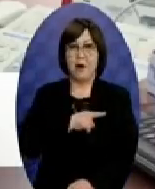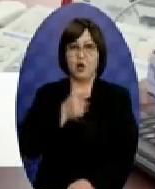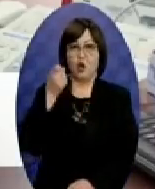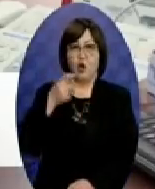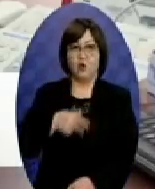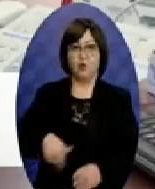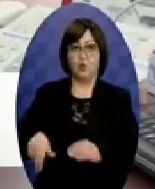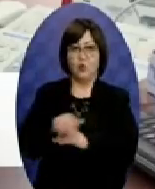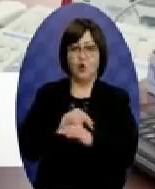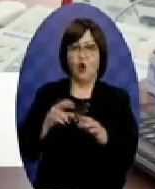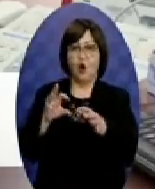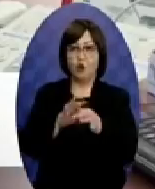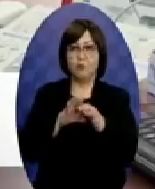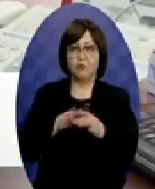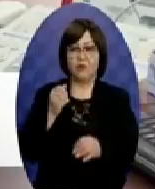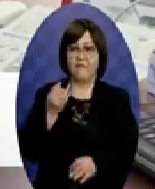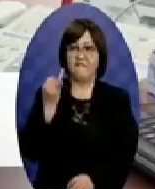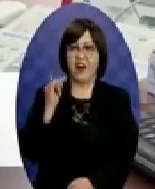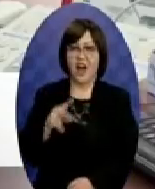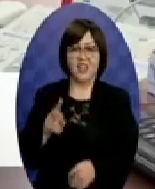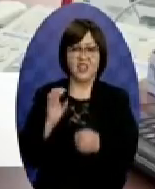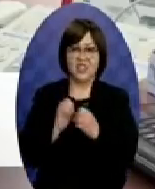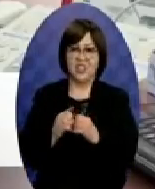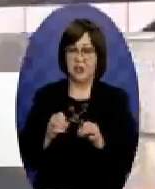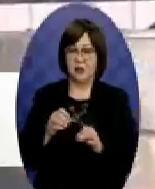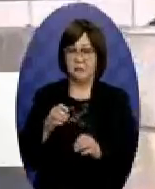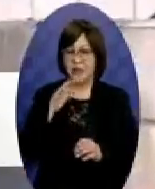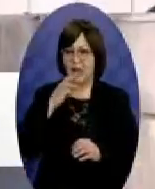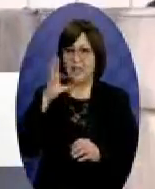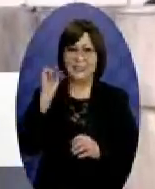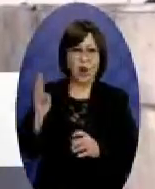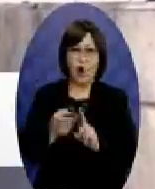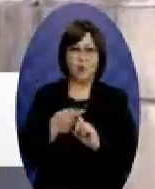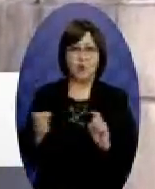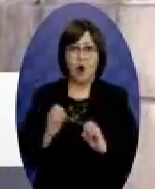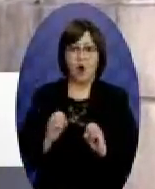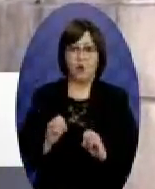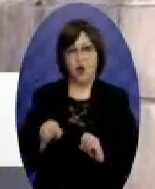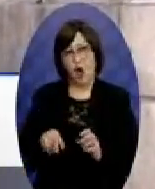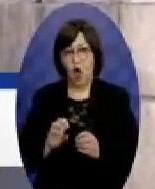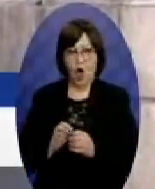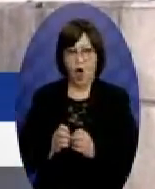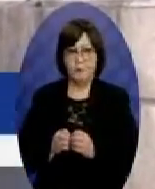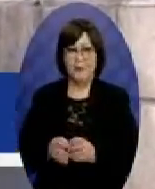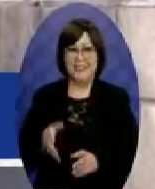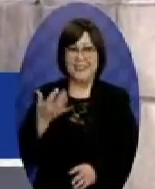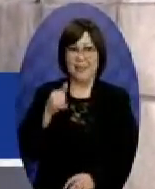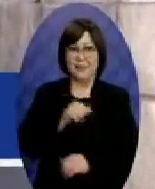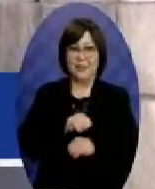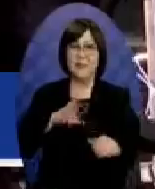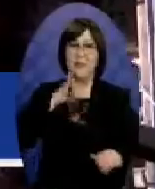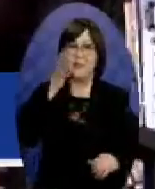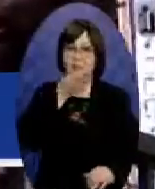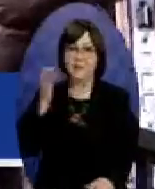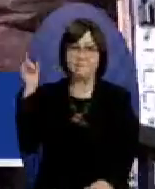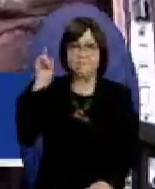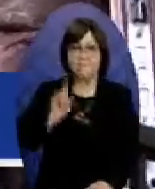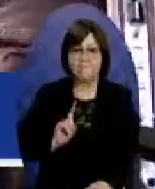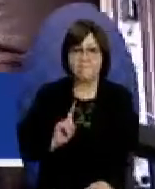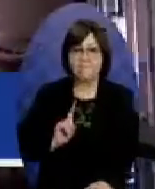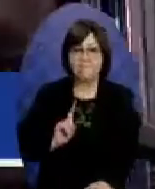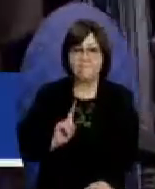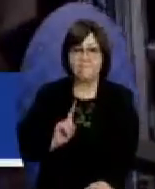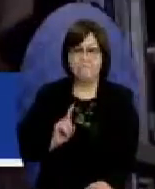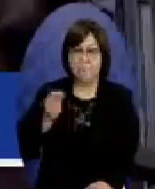албалтын файлууд албартуудаа хийгдэж насны албартуудаа хийгдэж явж байна. Мөн зарим иргэд эрт очиж дугаарлахгүй бол халамжийн мөнгөний